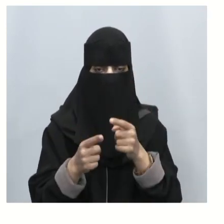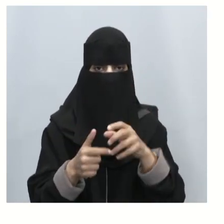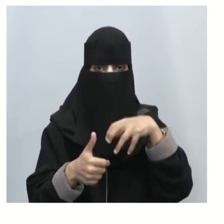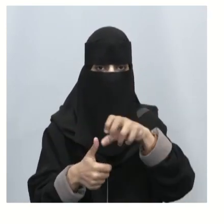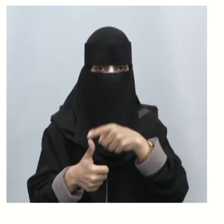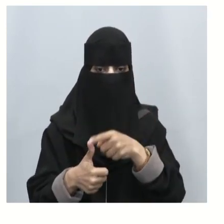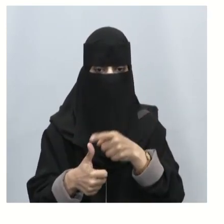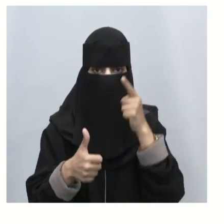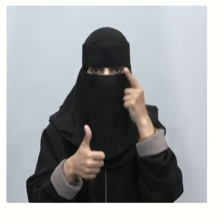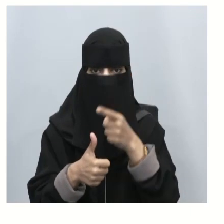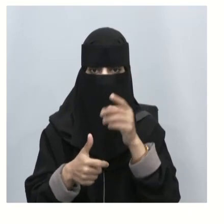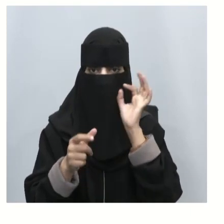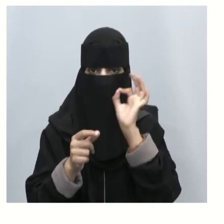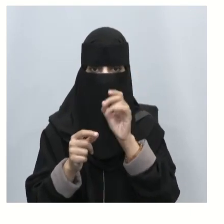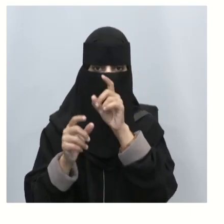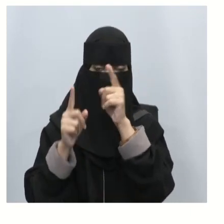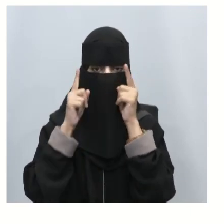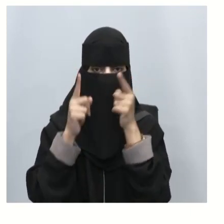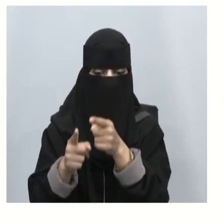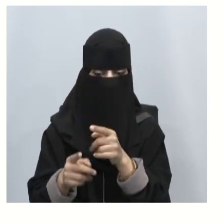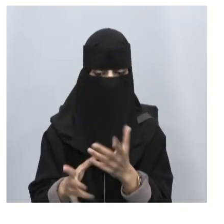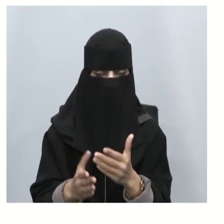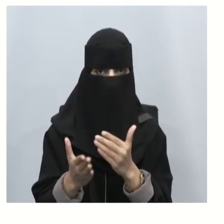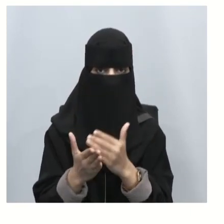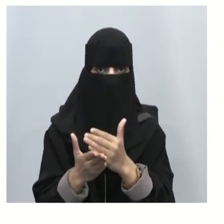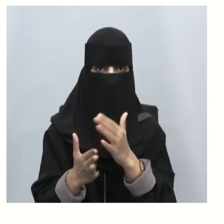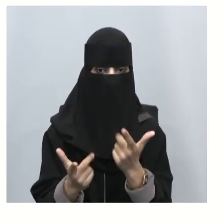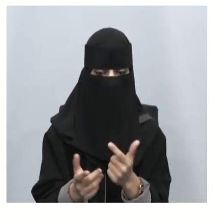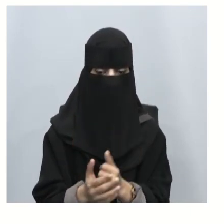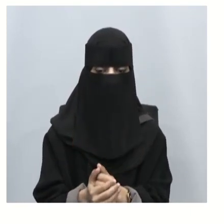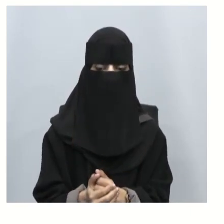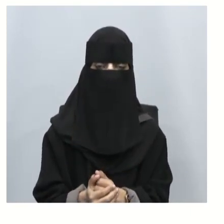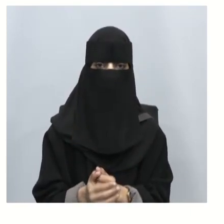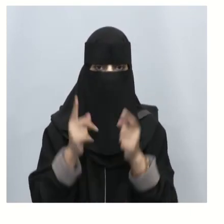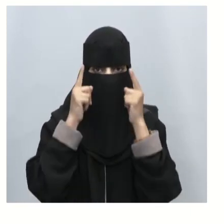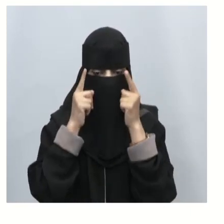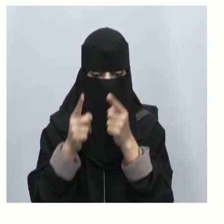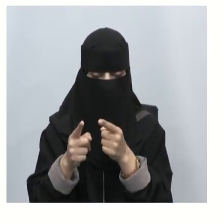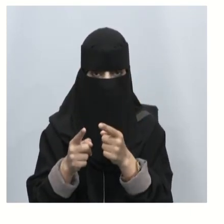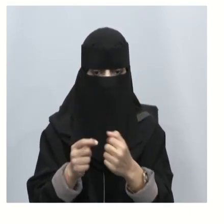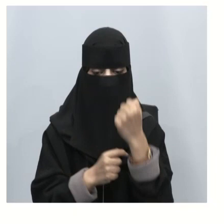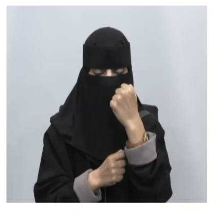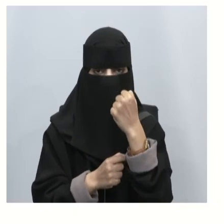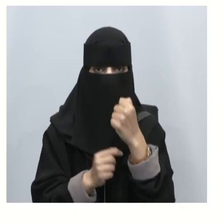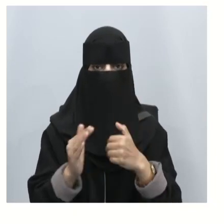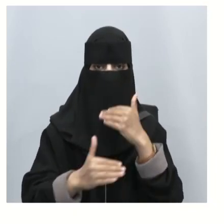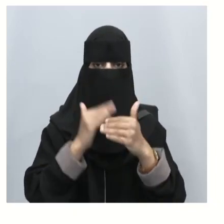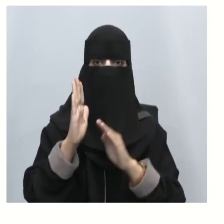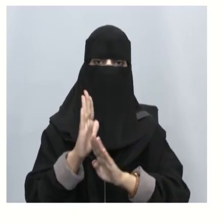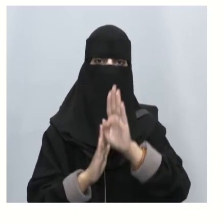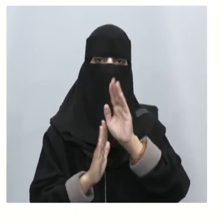العباسي الاول طلاب وطالبات من خلال سير الدرس احسنتم انه ابتسم بالقوه